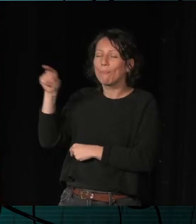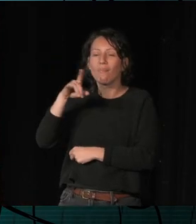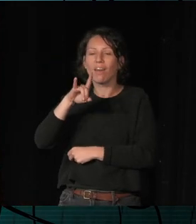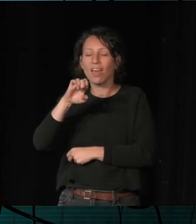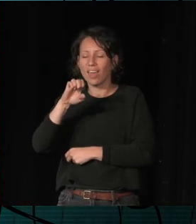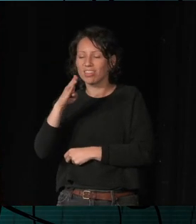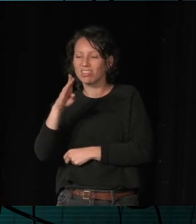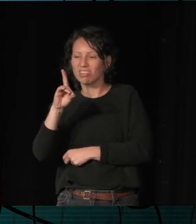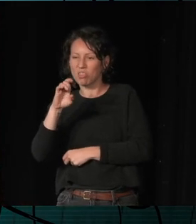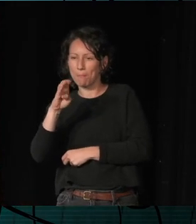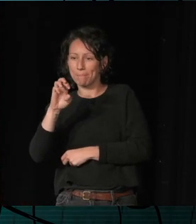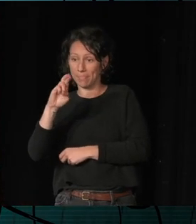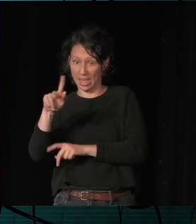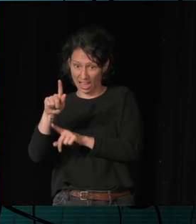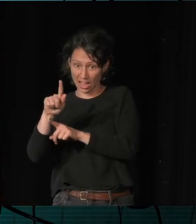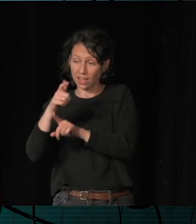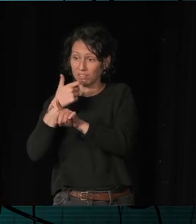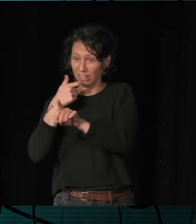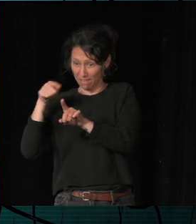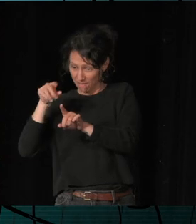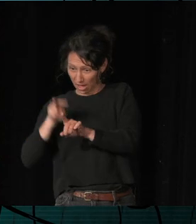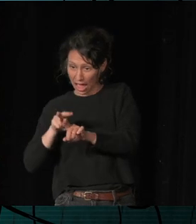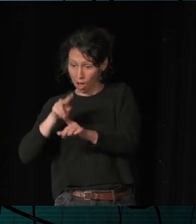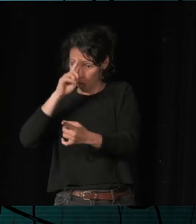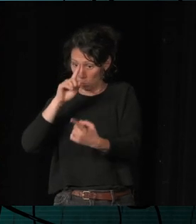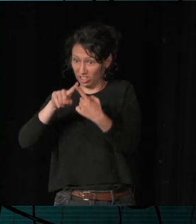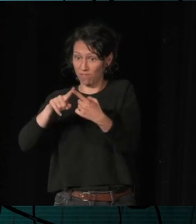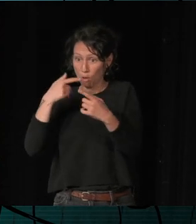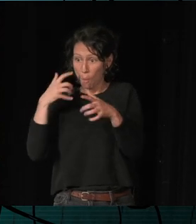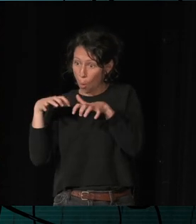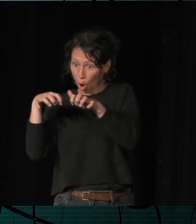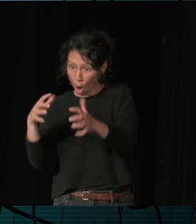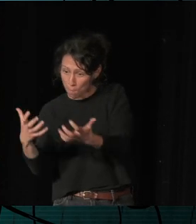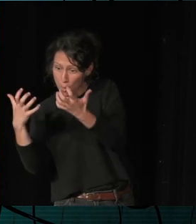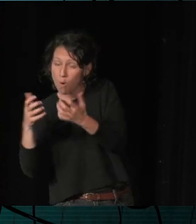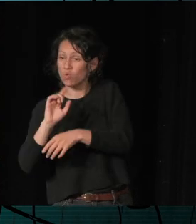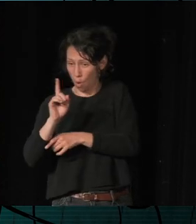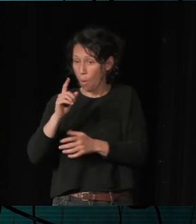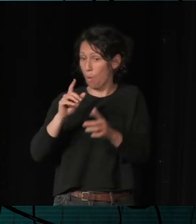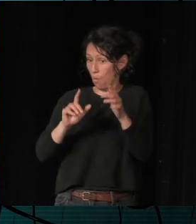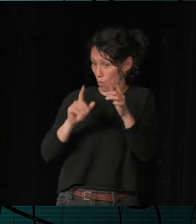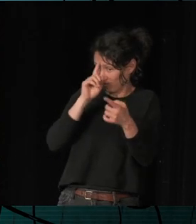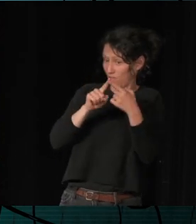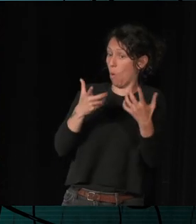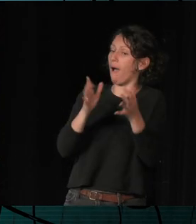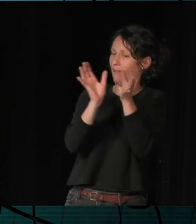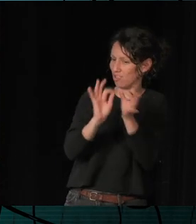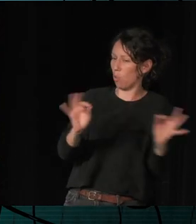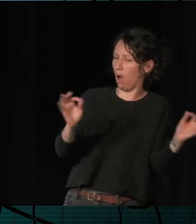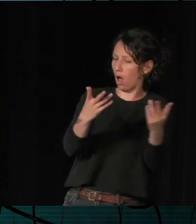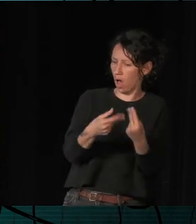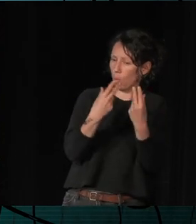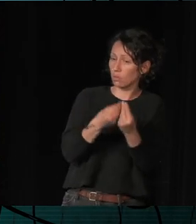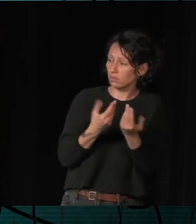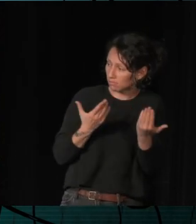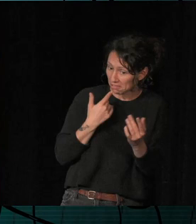mais un moyen d'exprimer et de raconter quelque chose. Pourquoi l'horreur, d'après toi, est un terrain aussi fertile pour raconter des histoires? Qu'est-ce que tu viens y